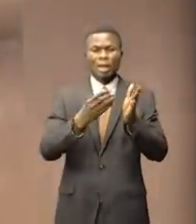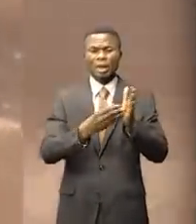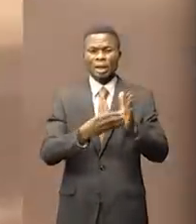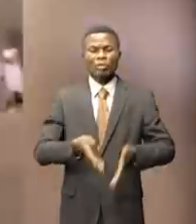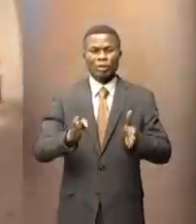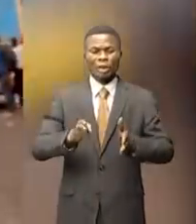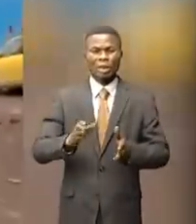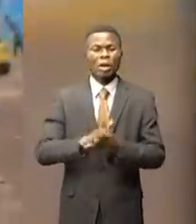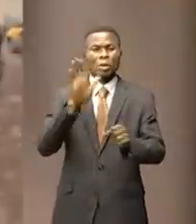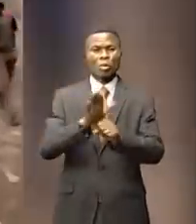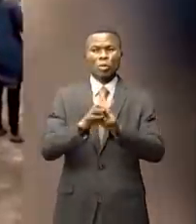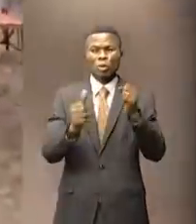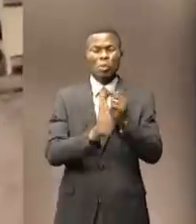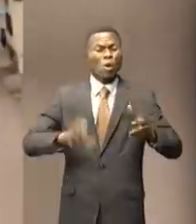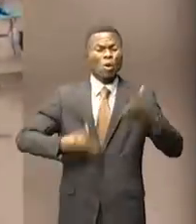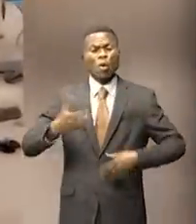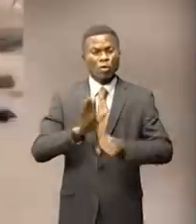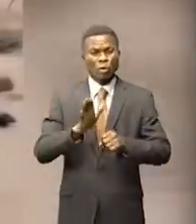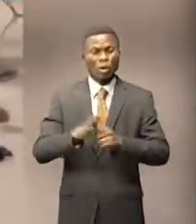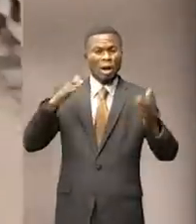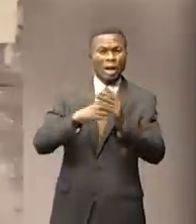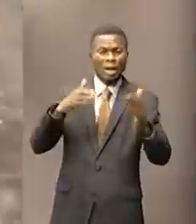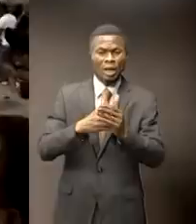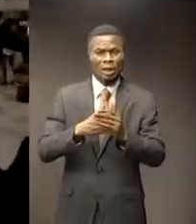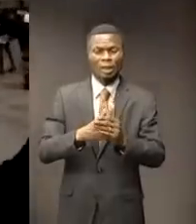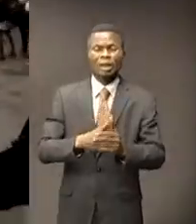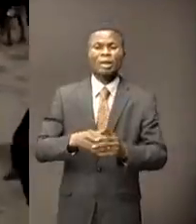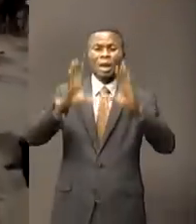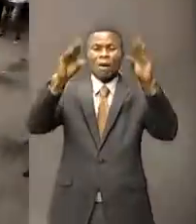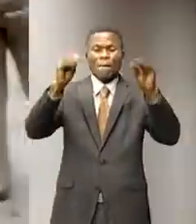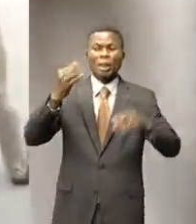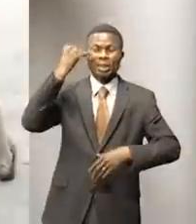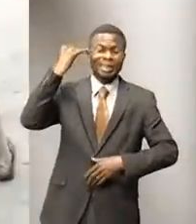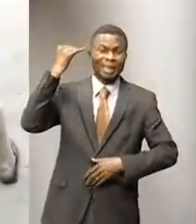un groupe de gens chauffé à blanc s'attaque aux intérêts indiens